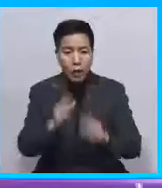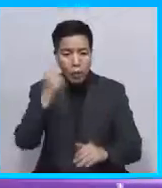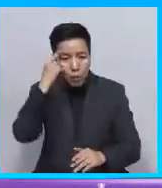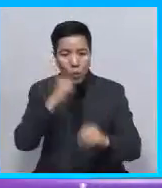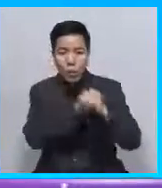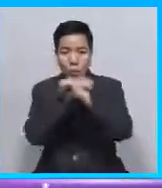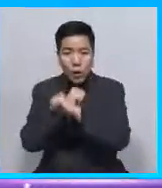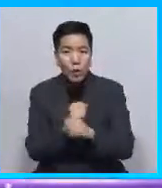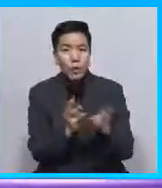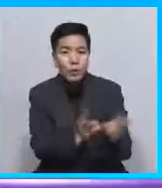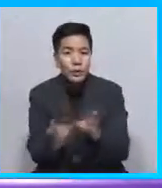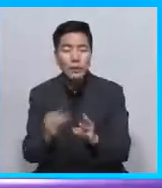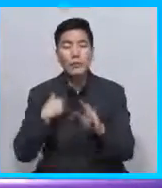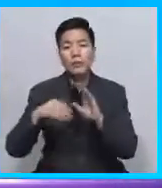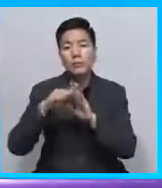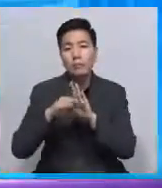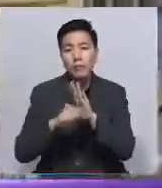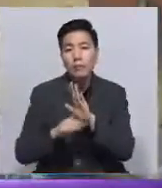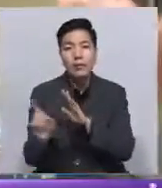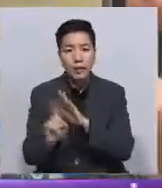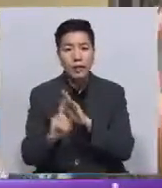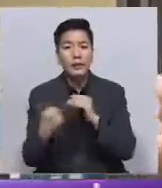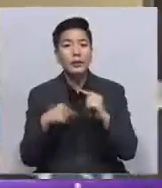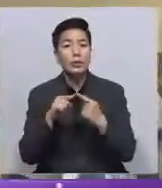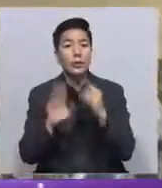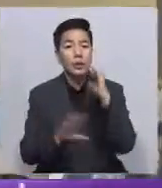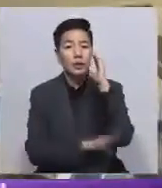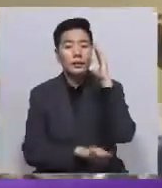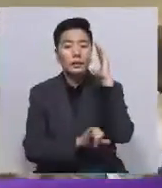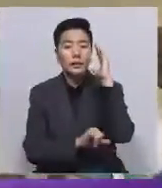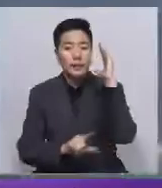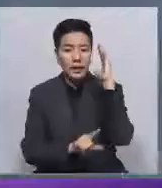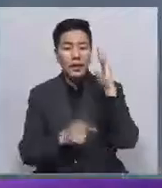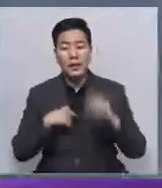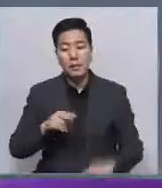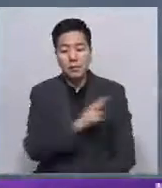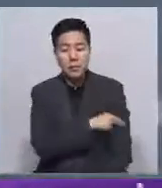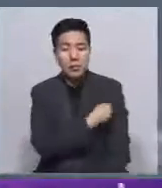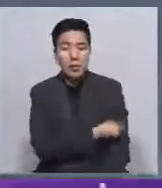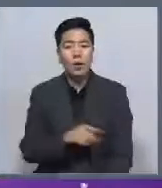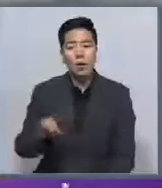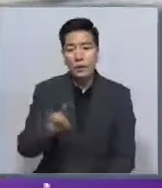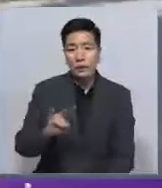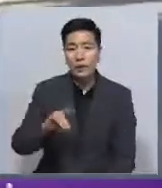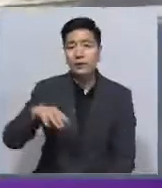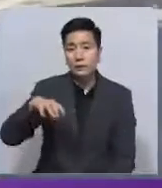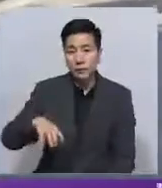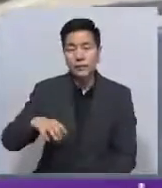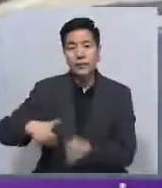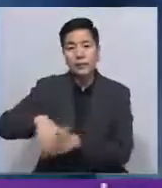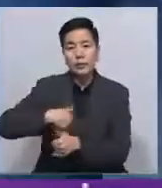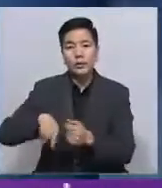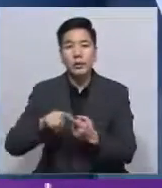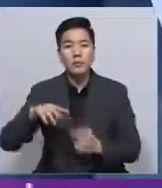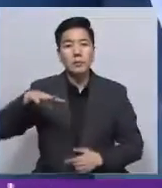การป้องกันโรคพิษสุนัขบ้าด้วยครับ ส่วนที่จังหวัดยะลานะคะหน่วยเคลื่อนที่ทีมสัตวแพทย์สำนักการสาธารณสุขและสิ่งแว